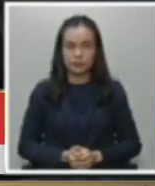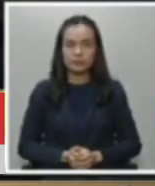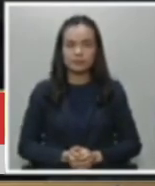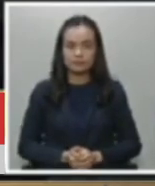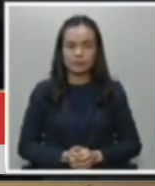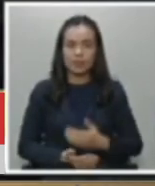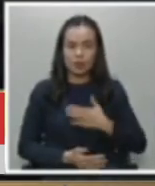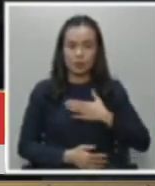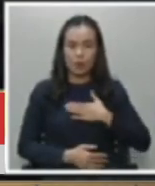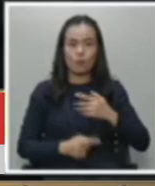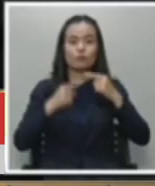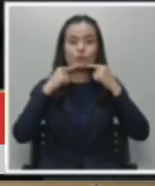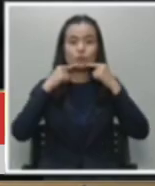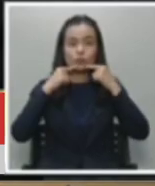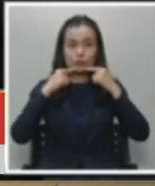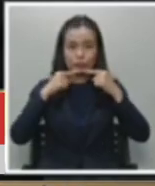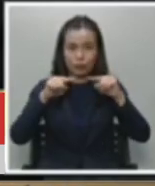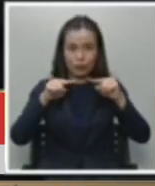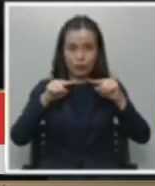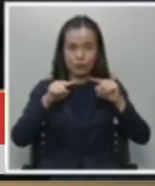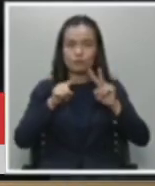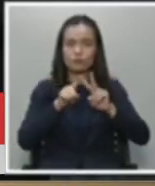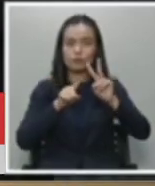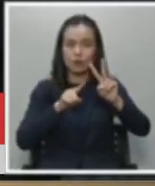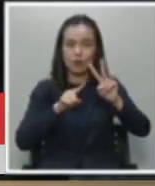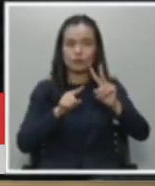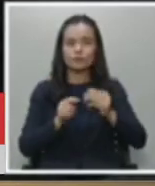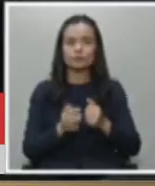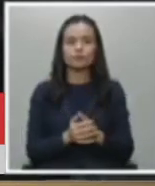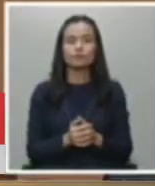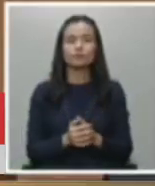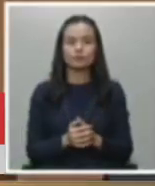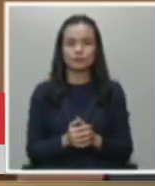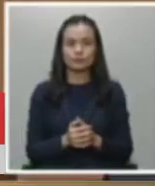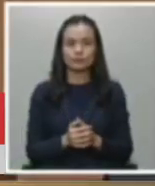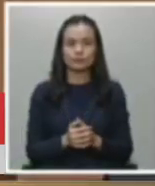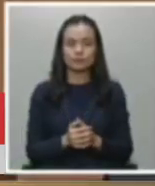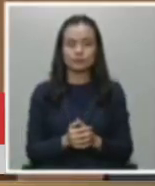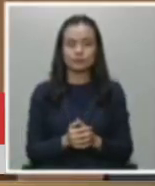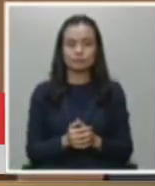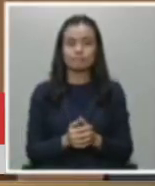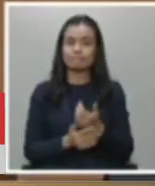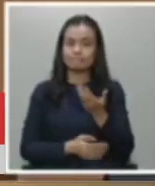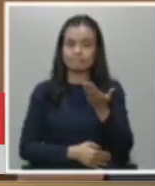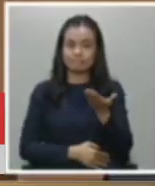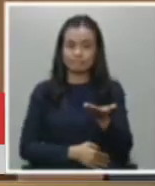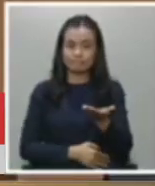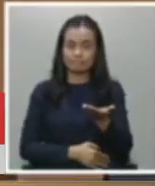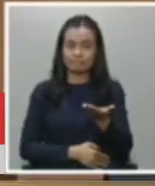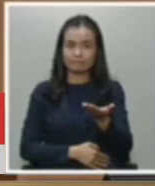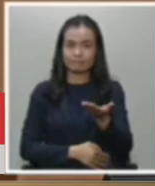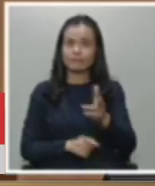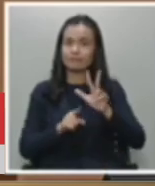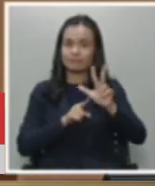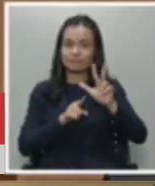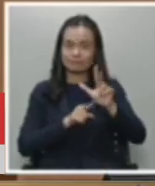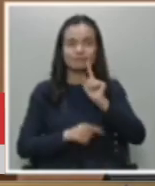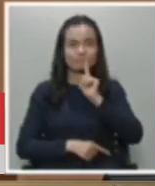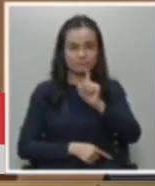ขออนุญาตตอบคำถามในประเด็นที่2ท่านนี้ครับ ครับท่านเสด็จเชิญคำถามที่3